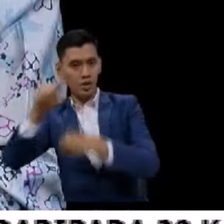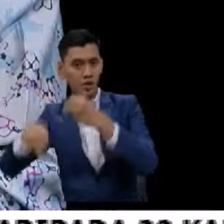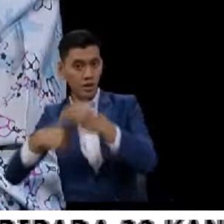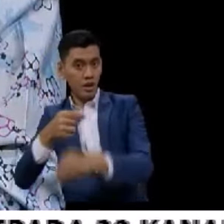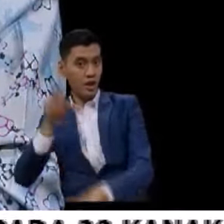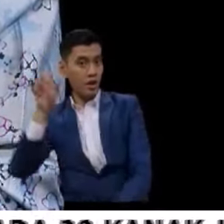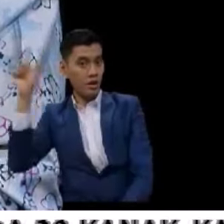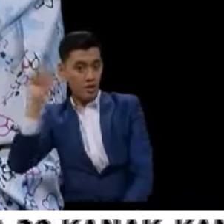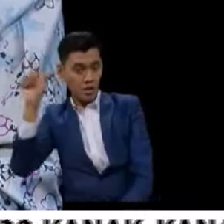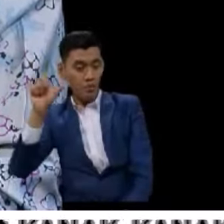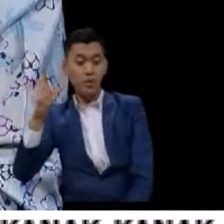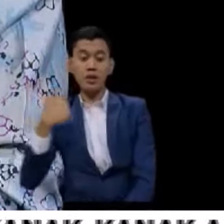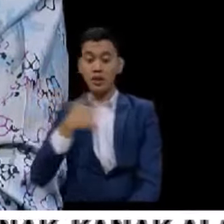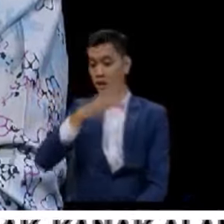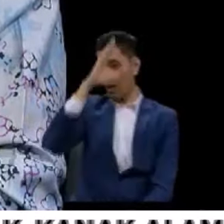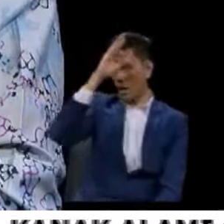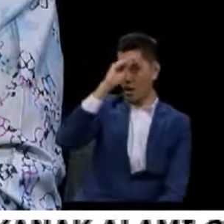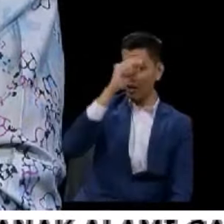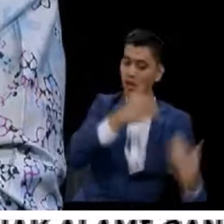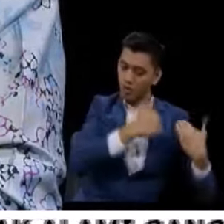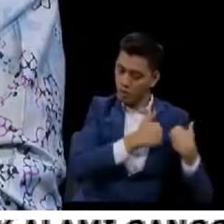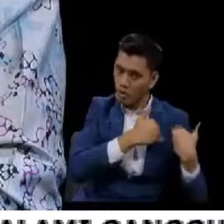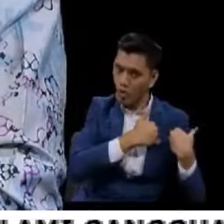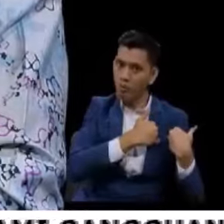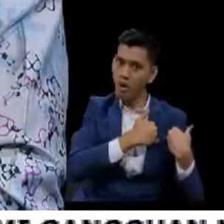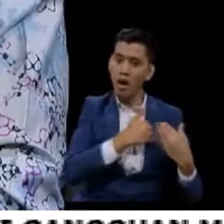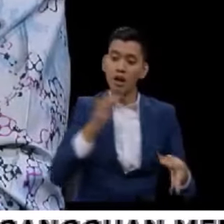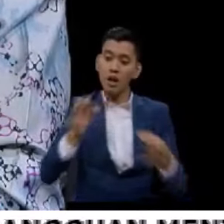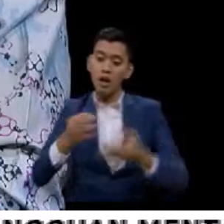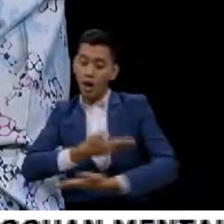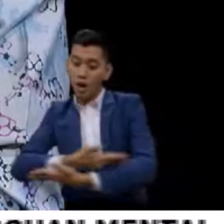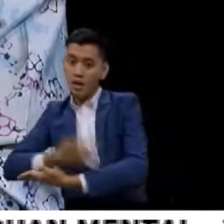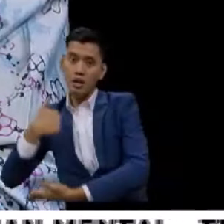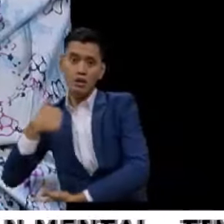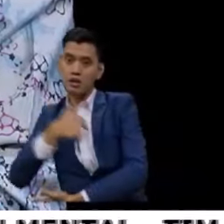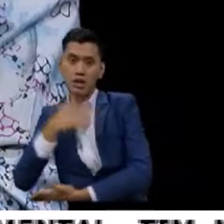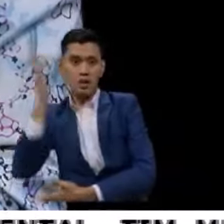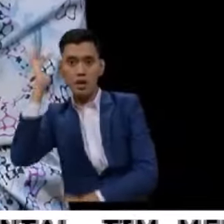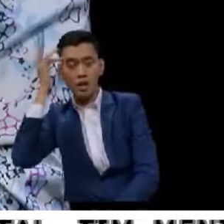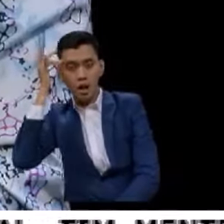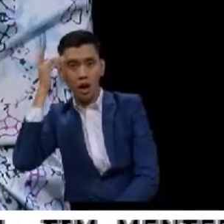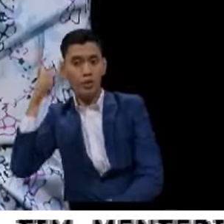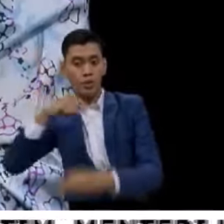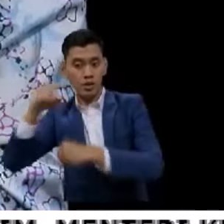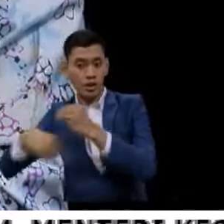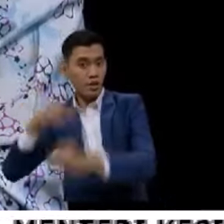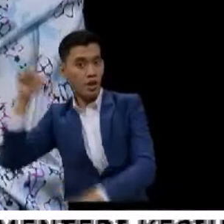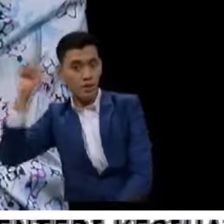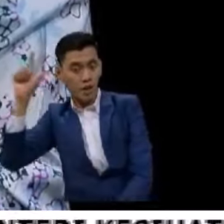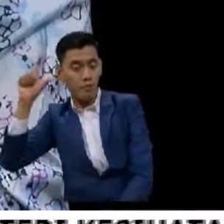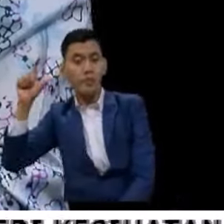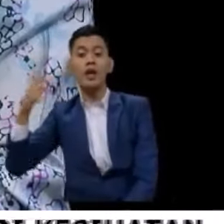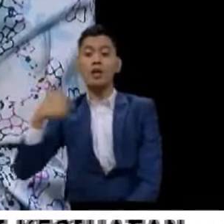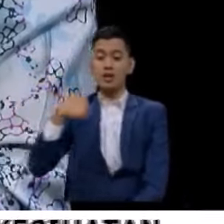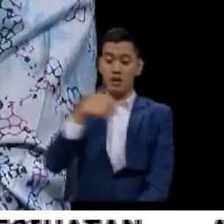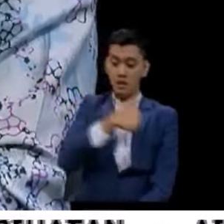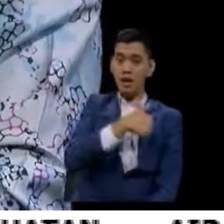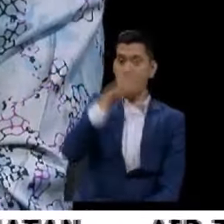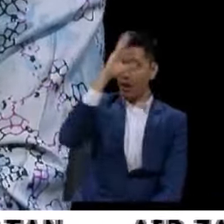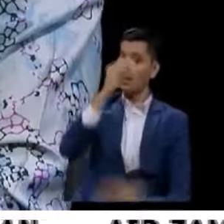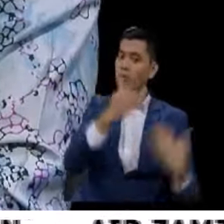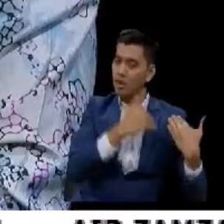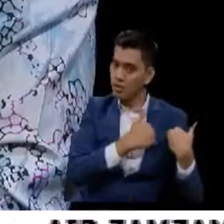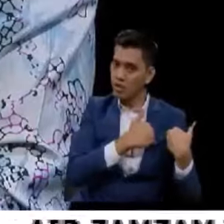Oke anak kita jahil kita tanah Jawa Justru itu galaan no kita kita tidak